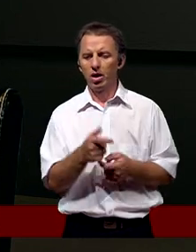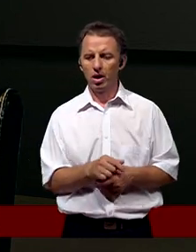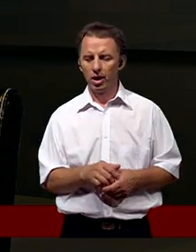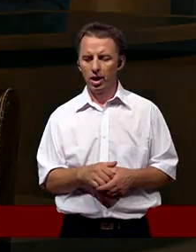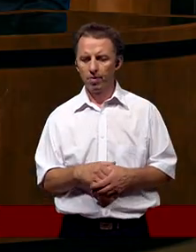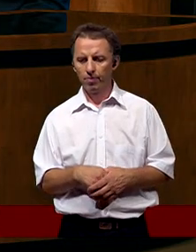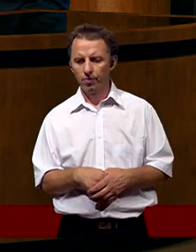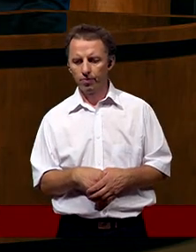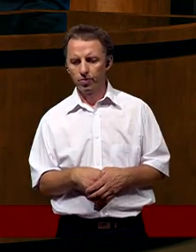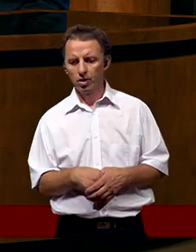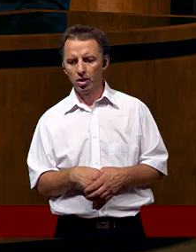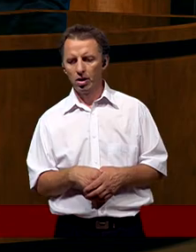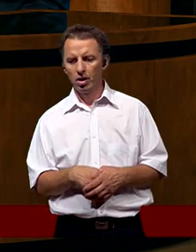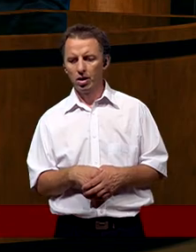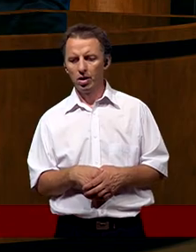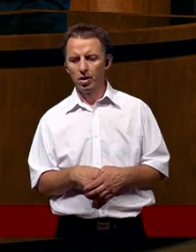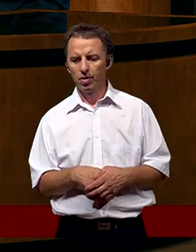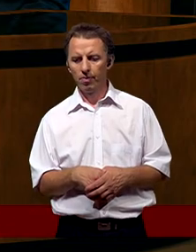inaczej? Jak on się wydaje?